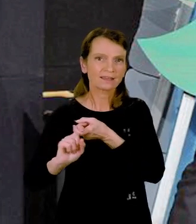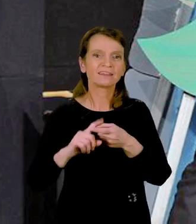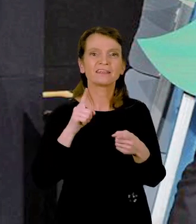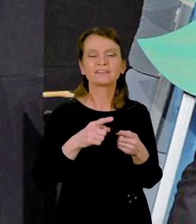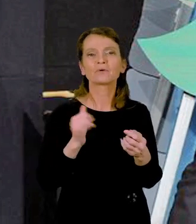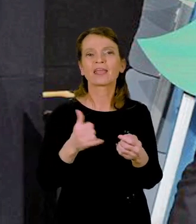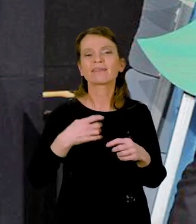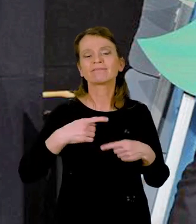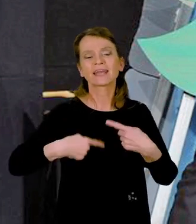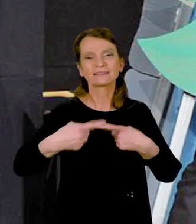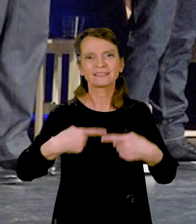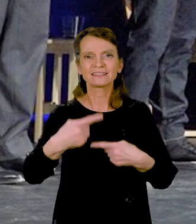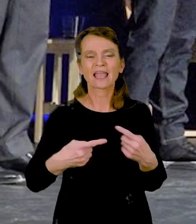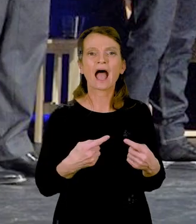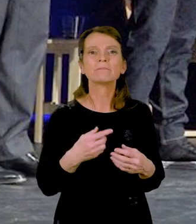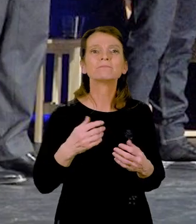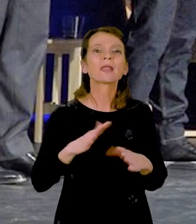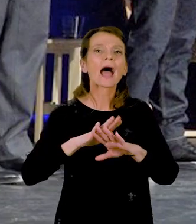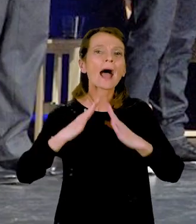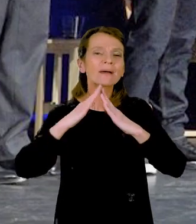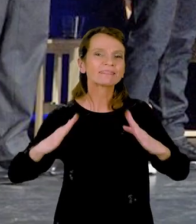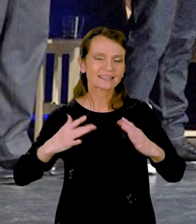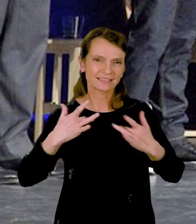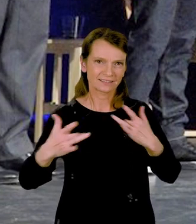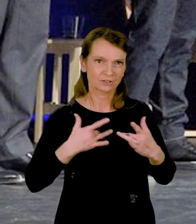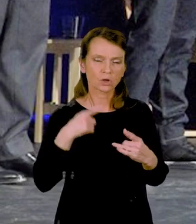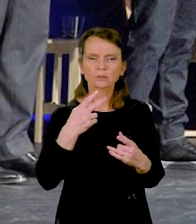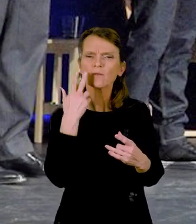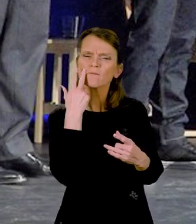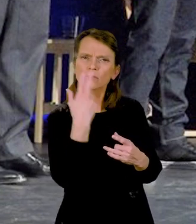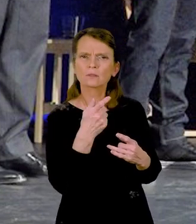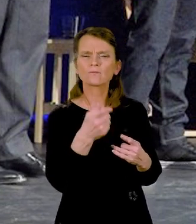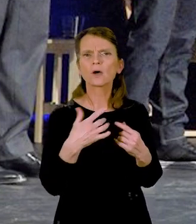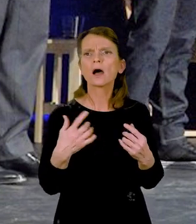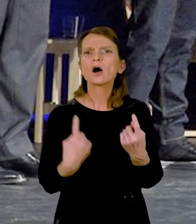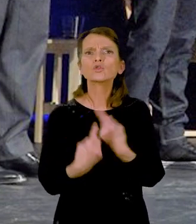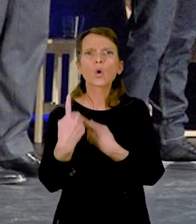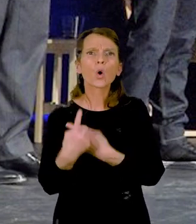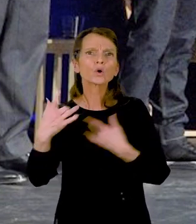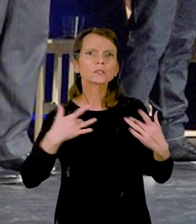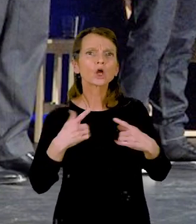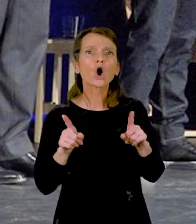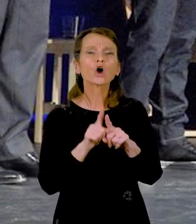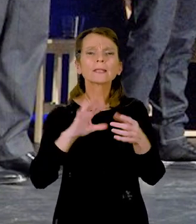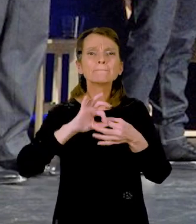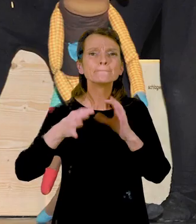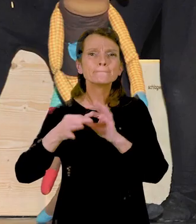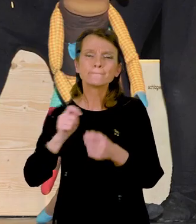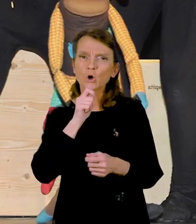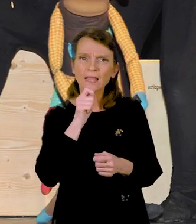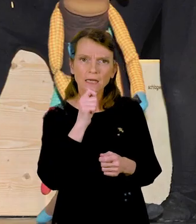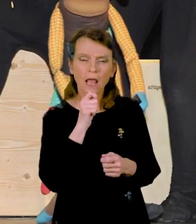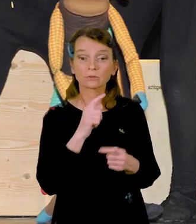amaterskega gledališča. Je viden akter osrednjih kulturnih dogodkov Kočevju, tudi kot moderator